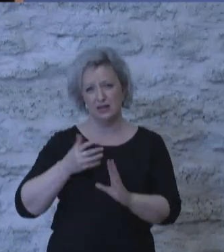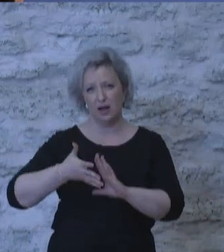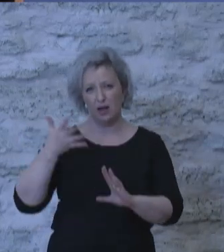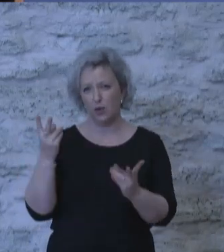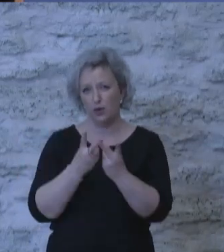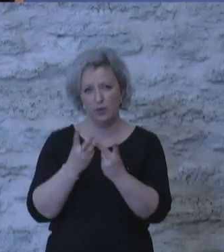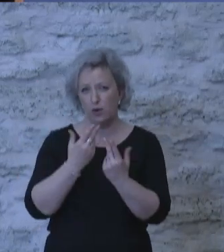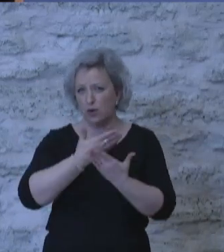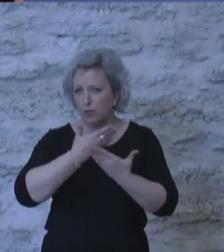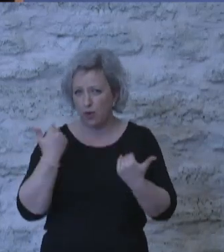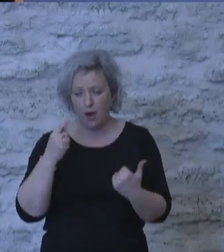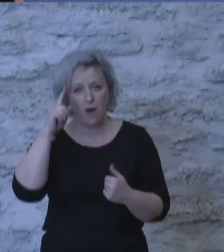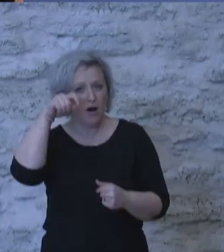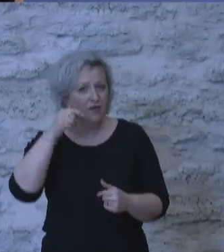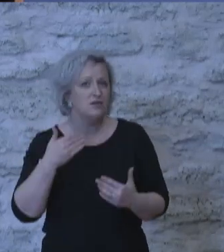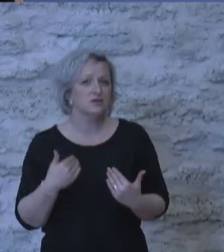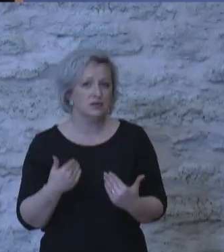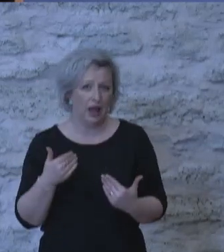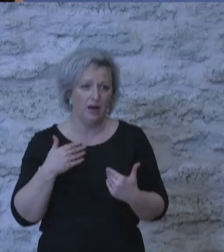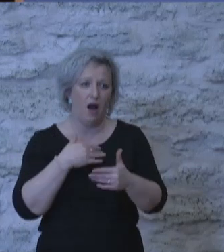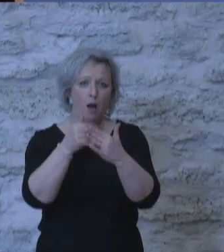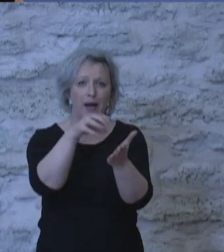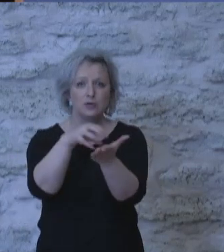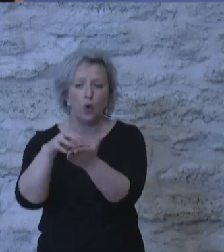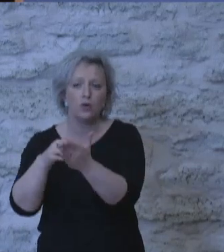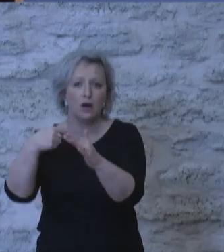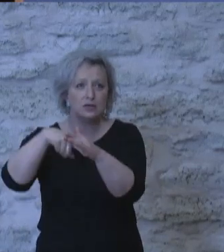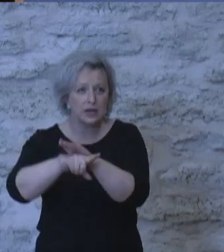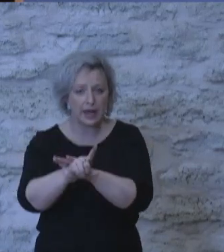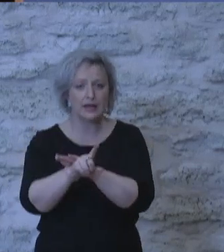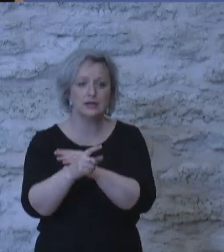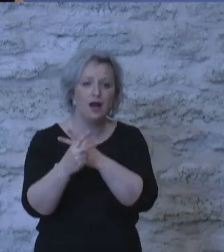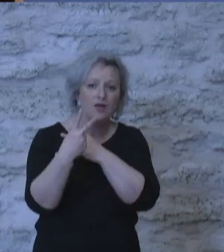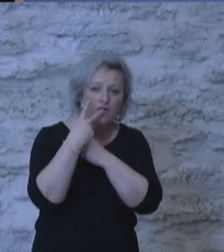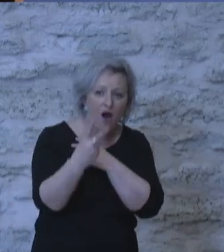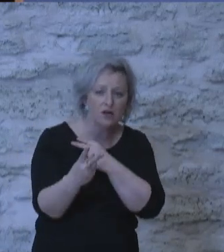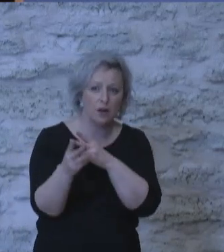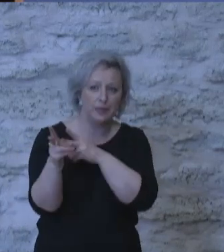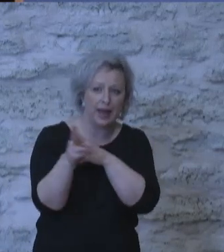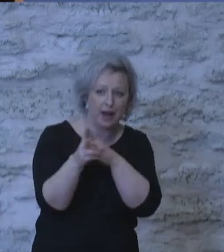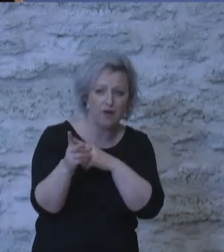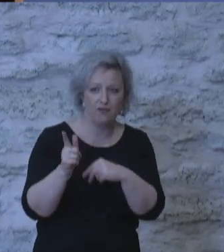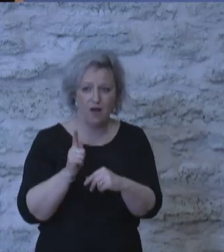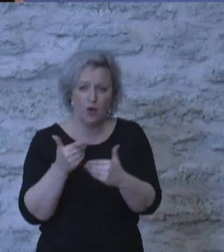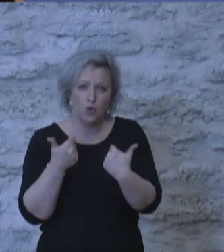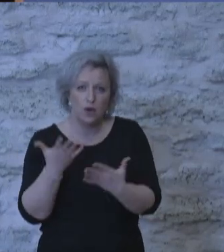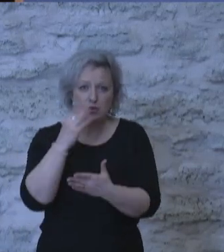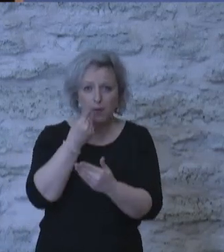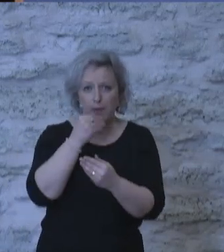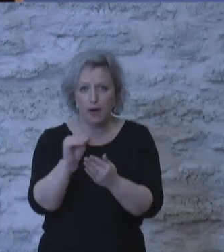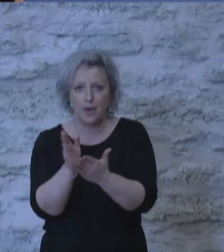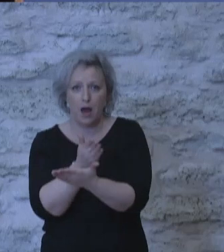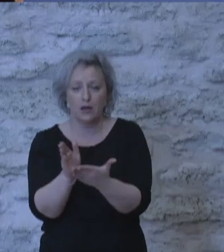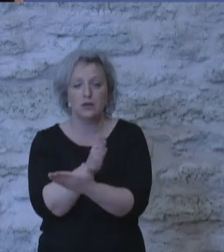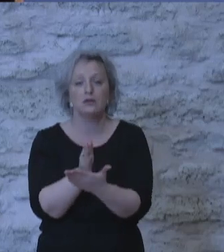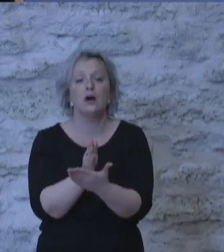ju see ikkagi tuleb täna ametkonna, noh, sees, kes näeb, et nii saab järele valved kõige paremini teha,